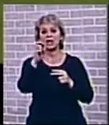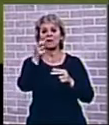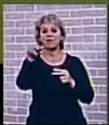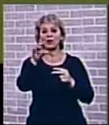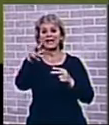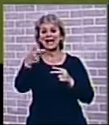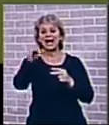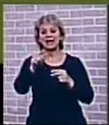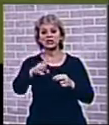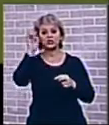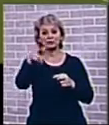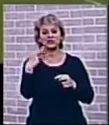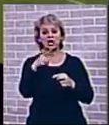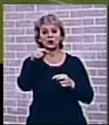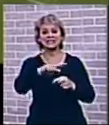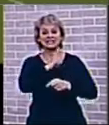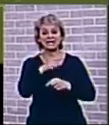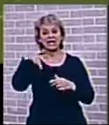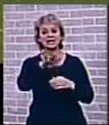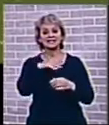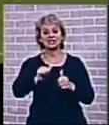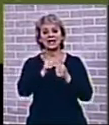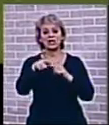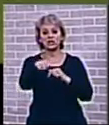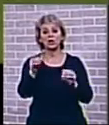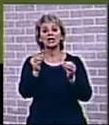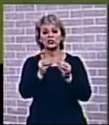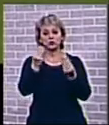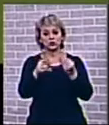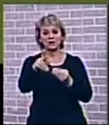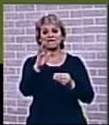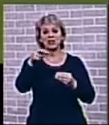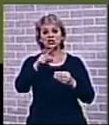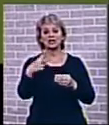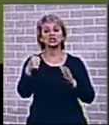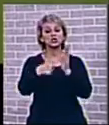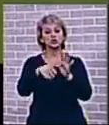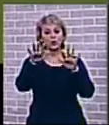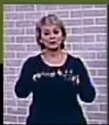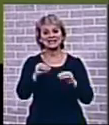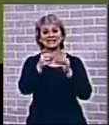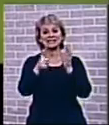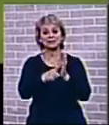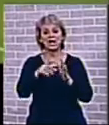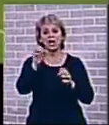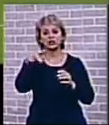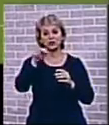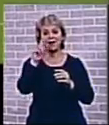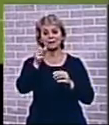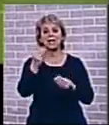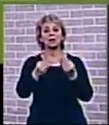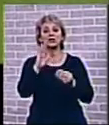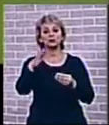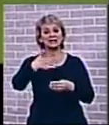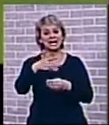«Волгарь». В чемпионате второй по силе российской лиги после 10 туров волжане идут на 6-м месте с 17 очками. Матч